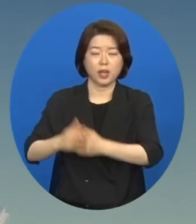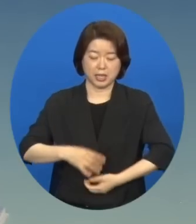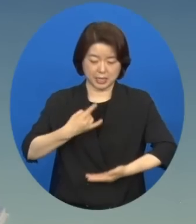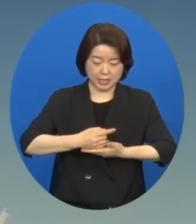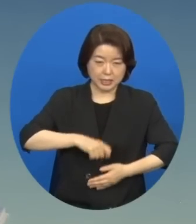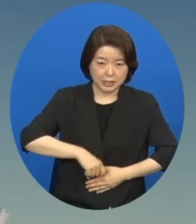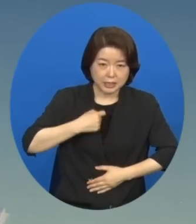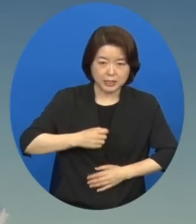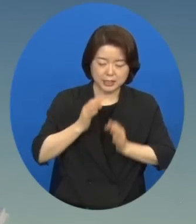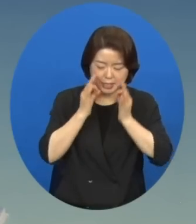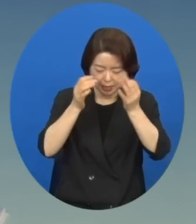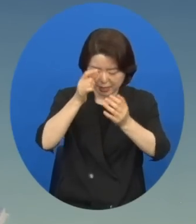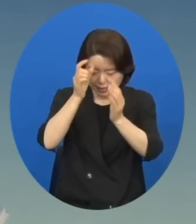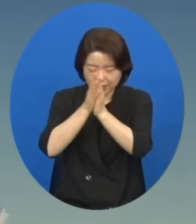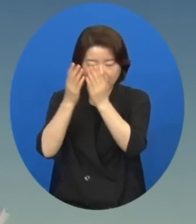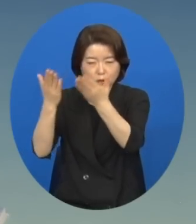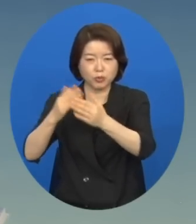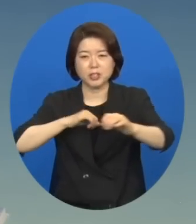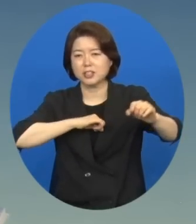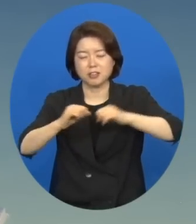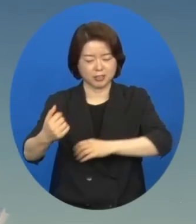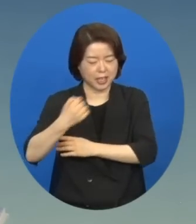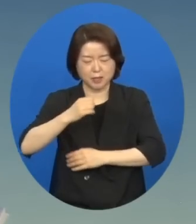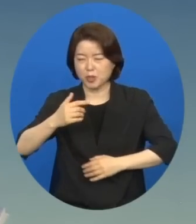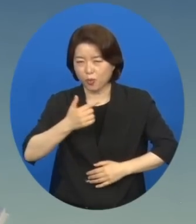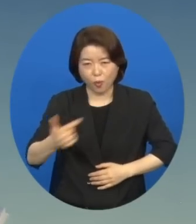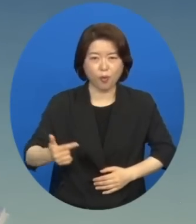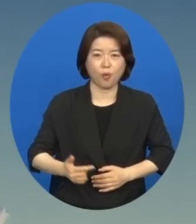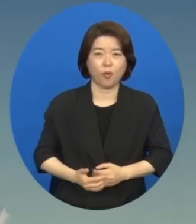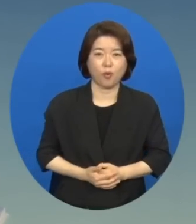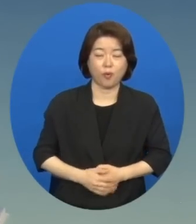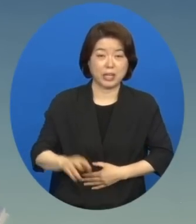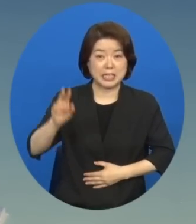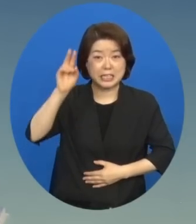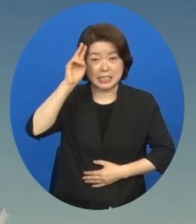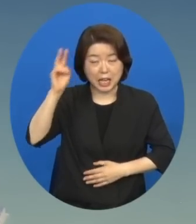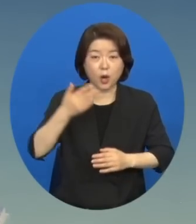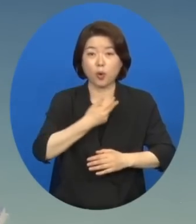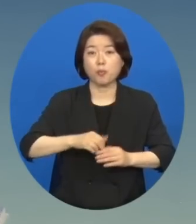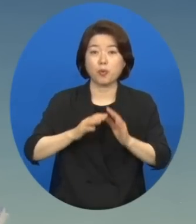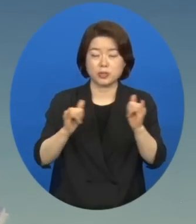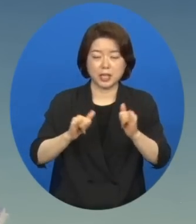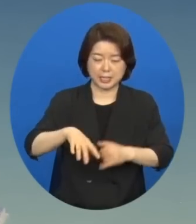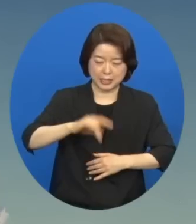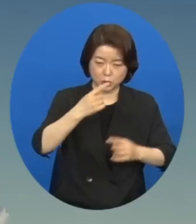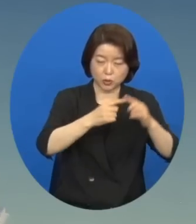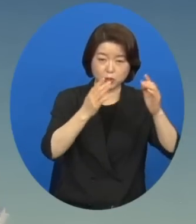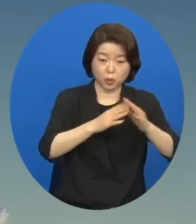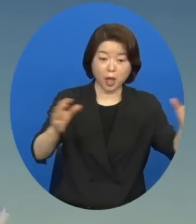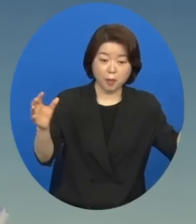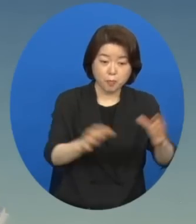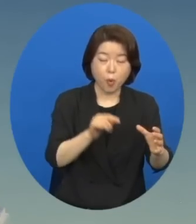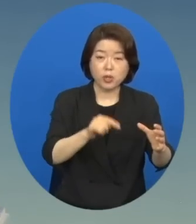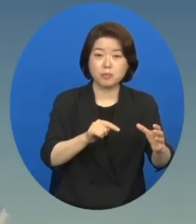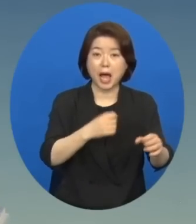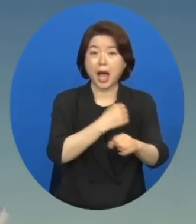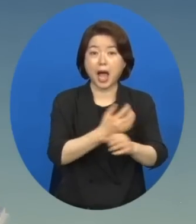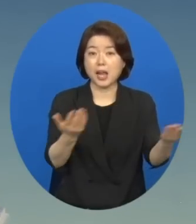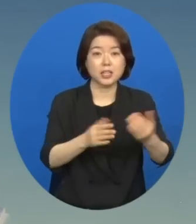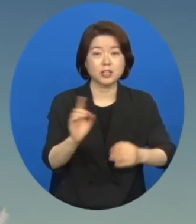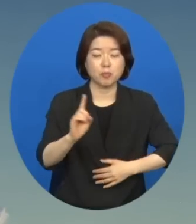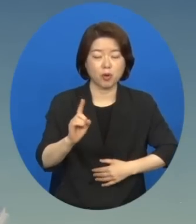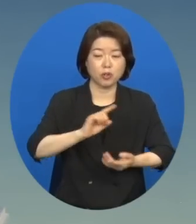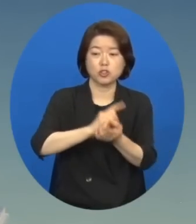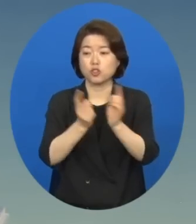간구는 역사하는 힘이 큼이니라. 그러니까 야고보 사도는 초대교회 성도들이 모이면 해야 되는 일이 뭐냐? 서로